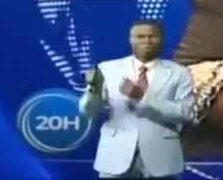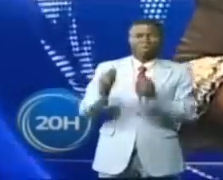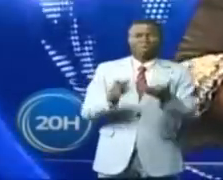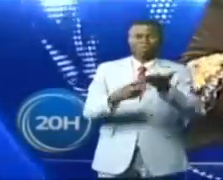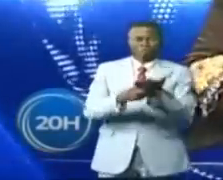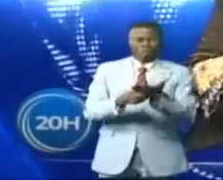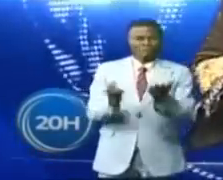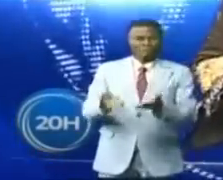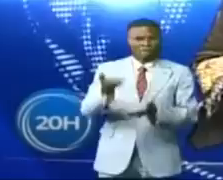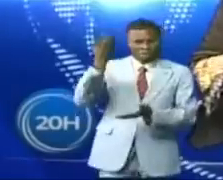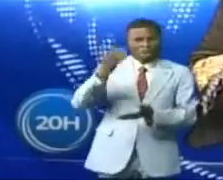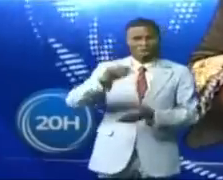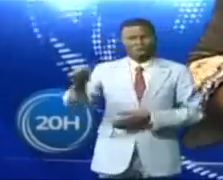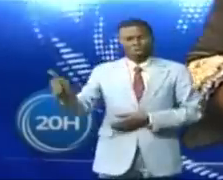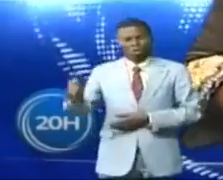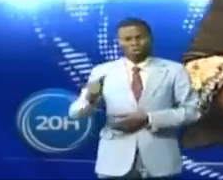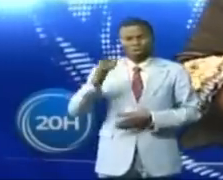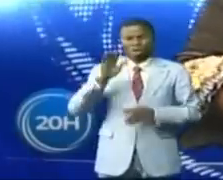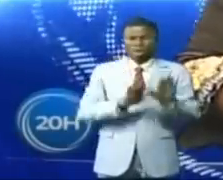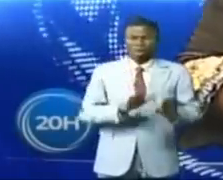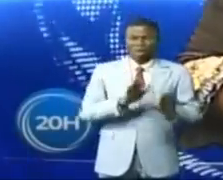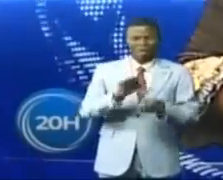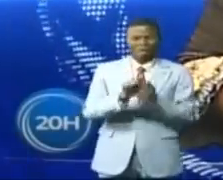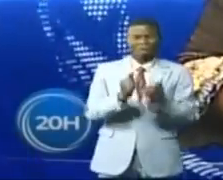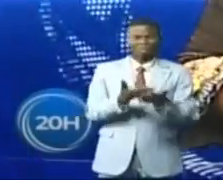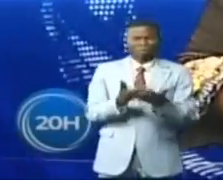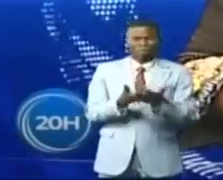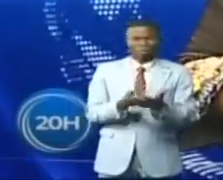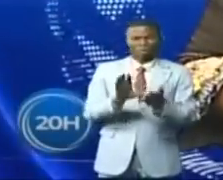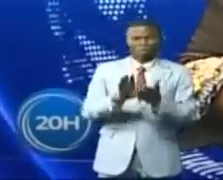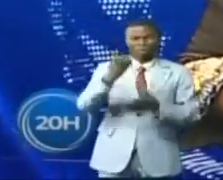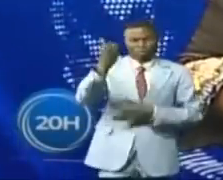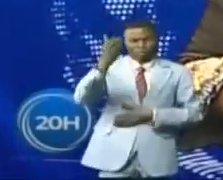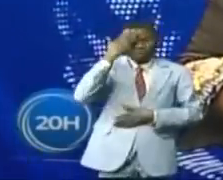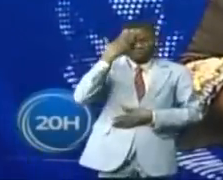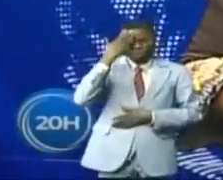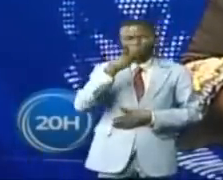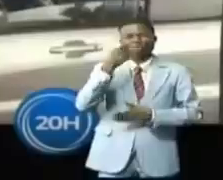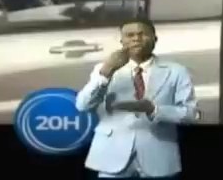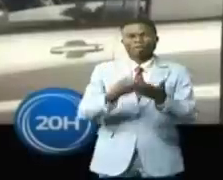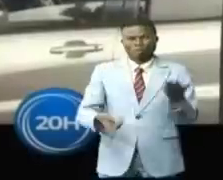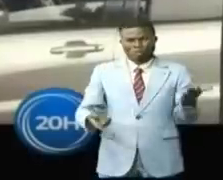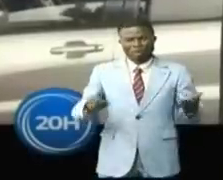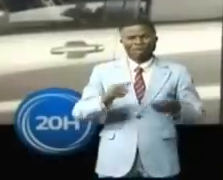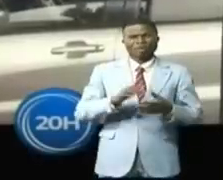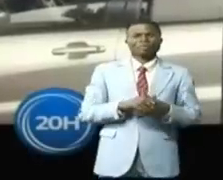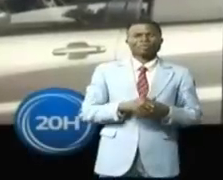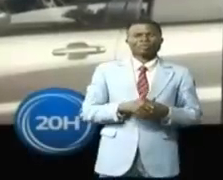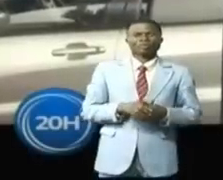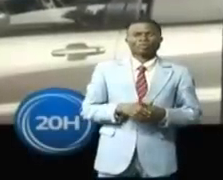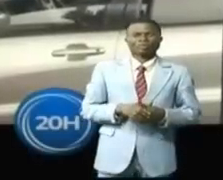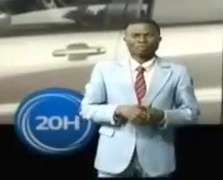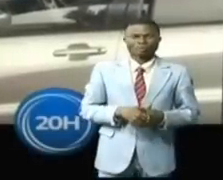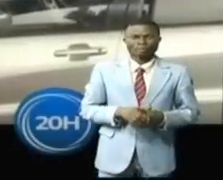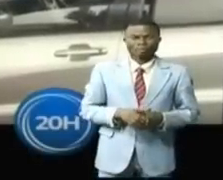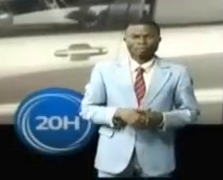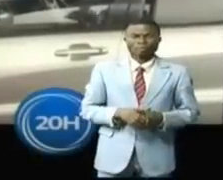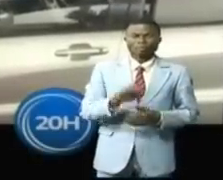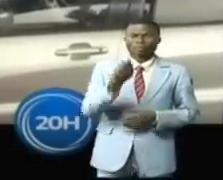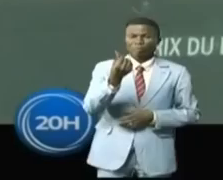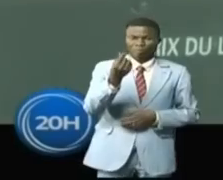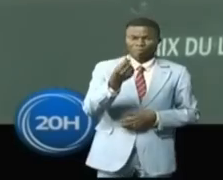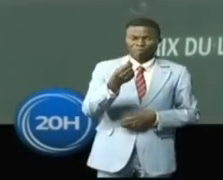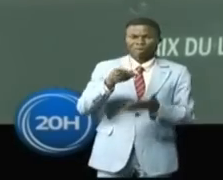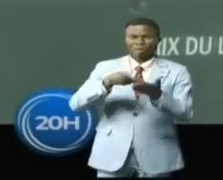commun. D'autres encore s'inquiètent de cette situation. Béatrice Chaco et Siondé Emaka. Le prix du